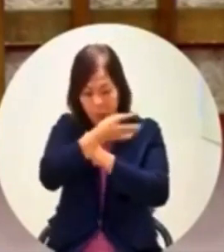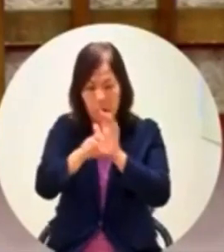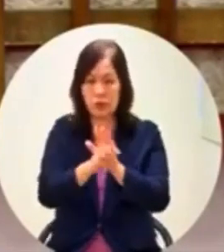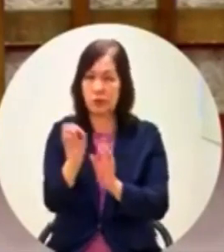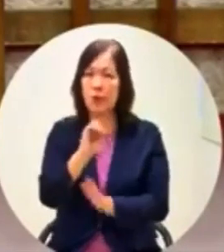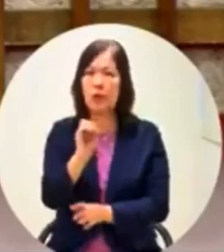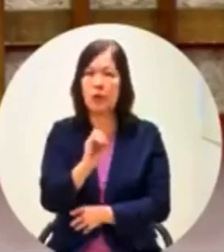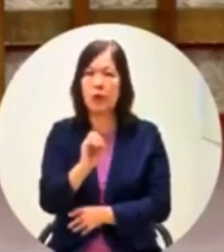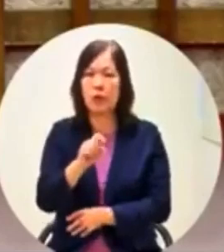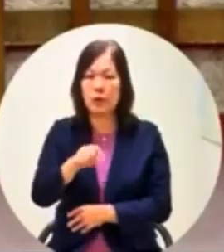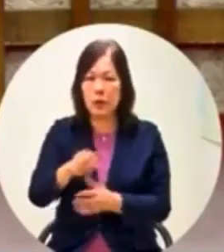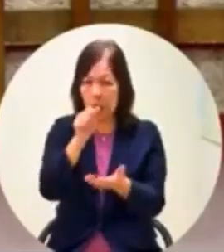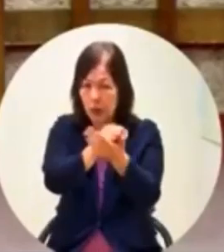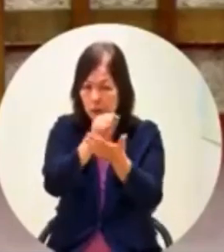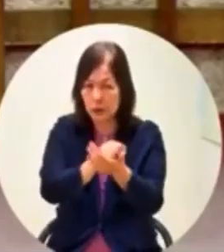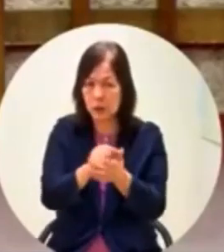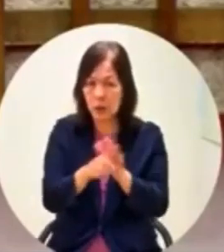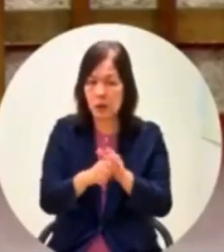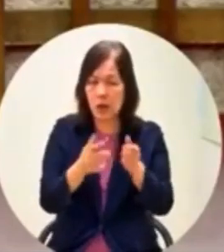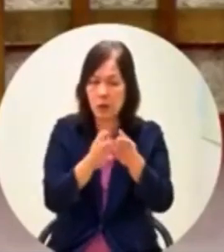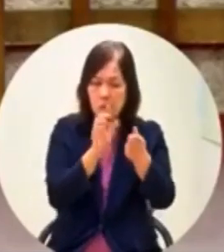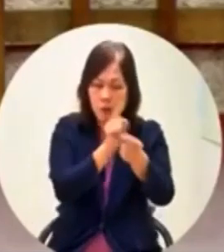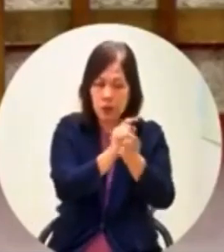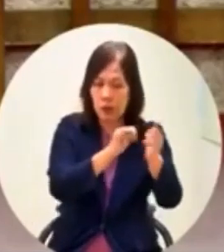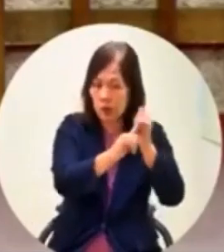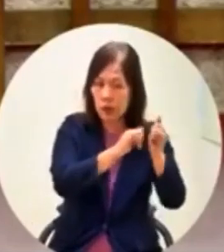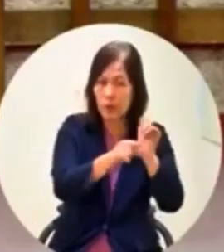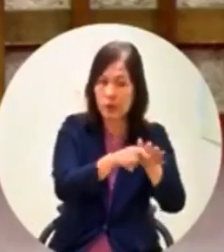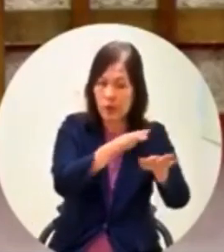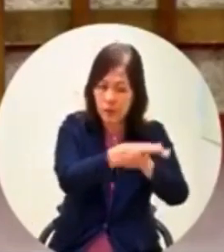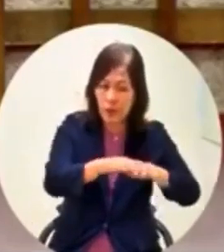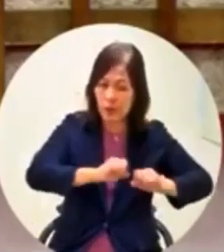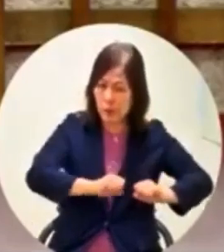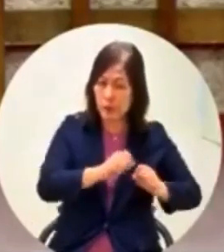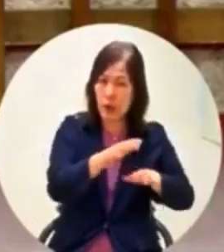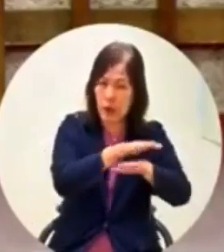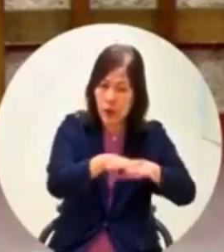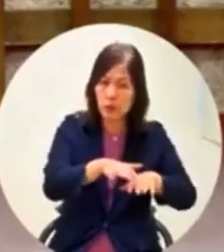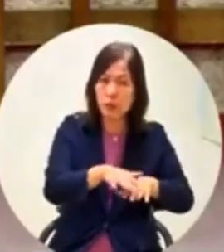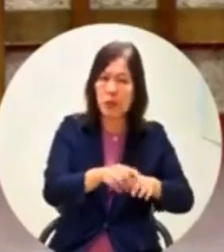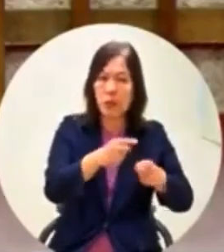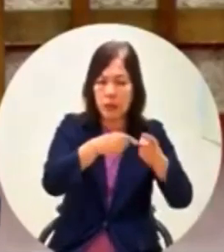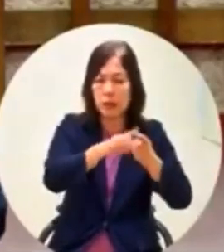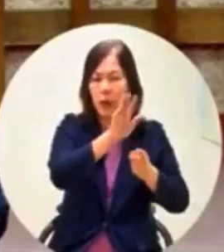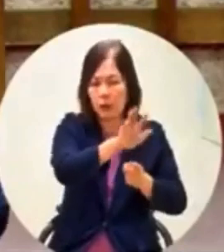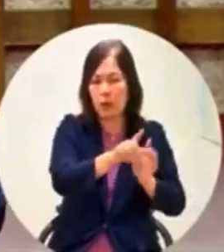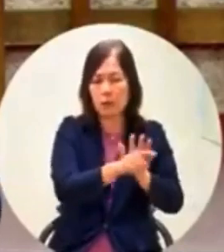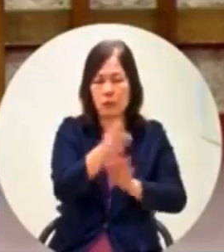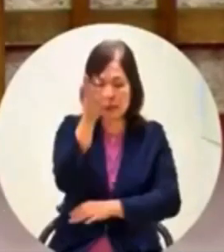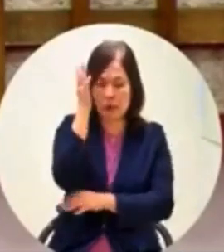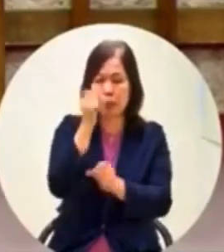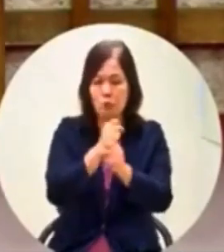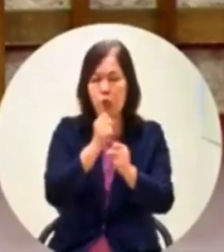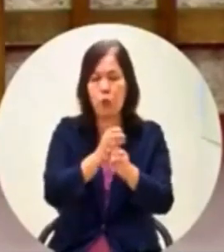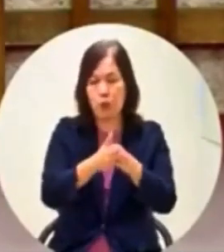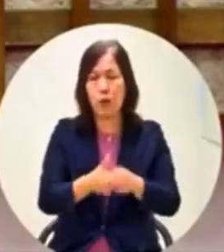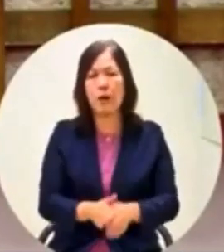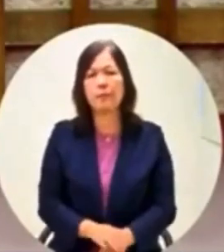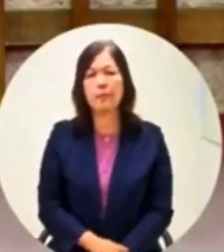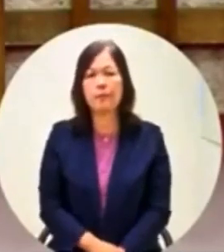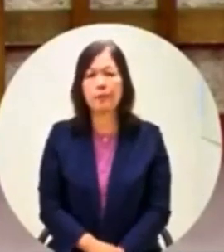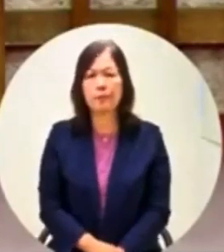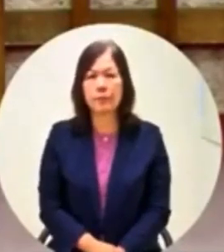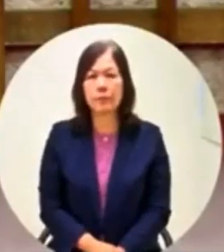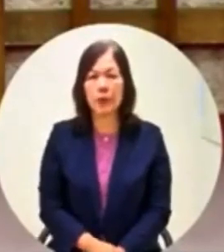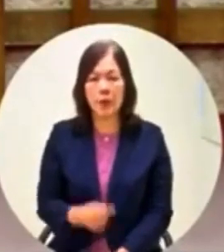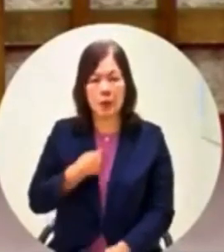记录能够保障我们人民的生命财产安全，这才是应该有为的政府应该做的。所以说，我相